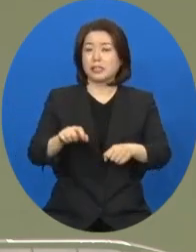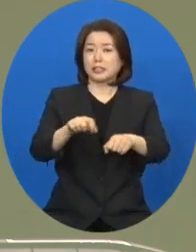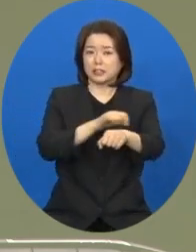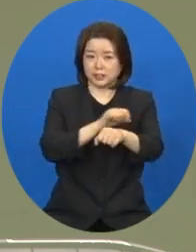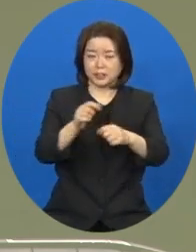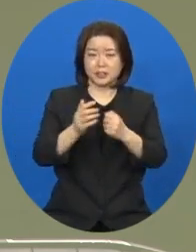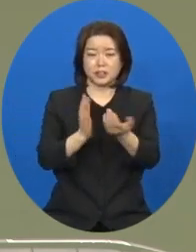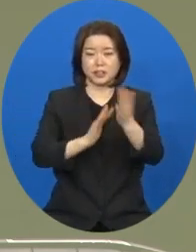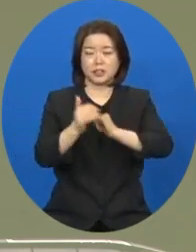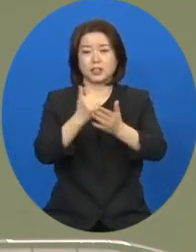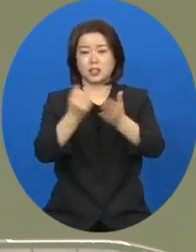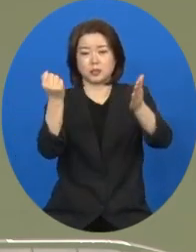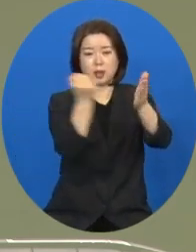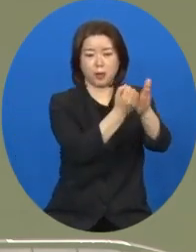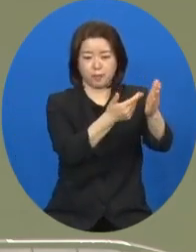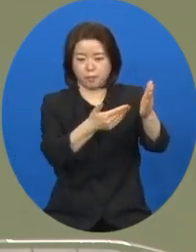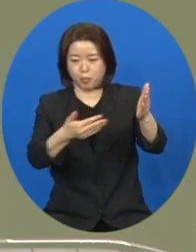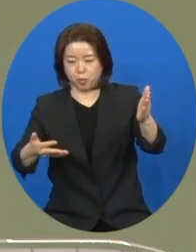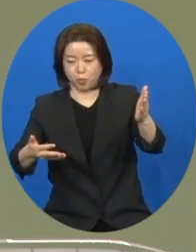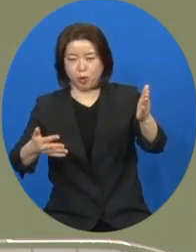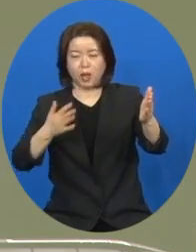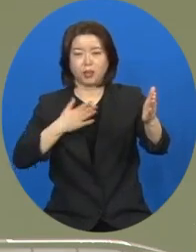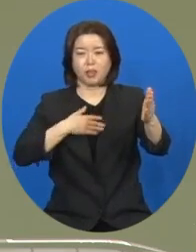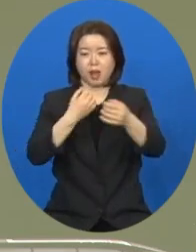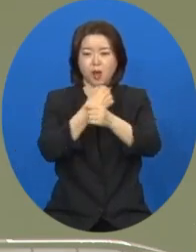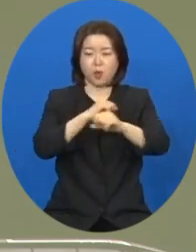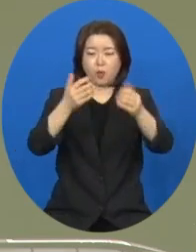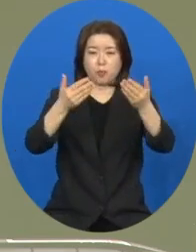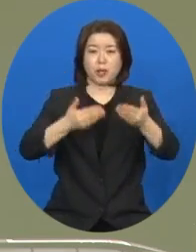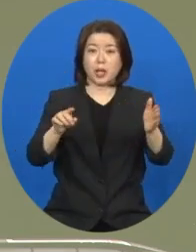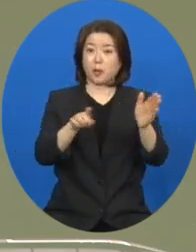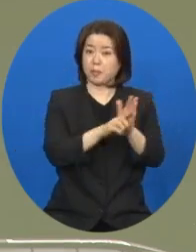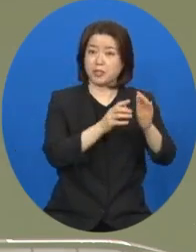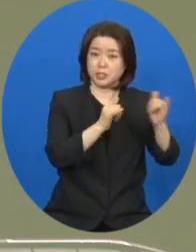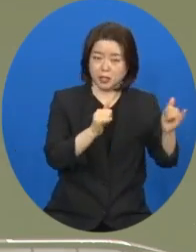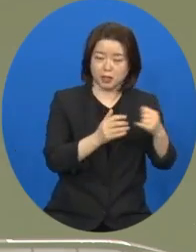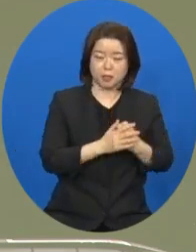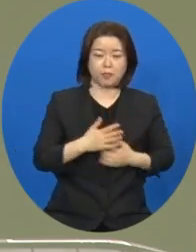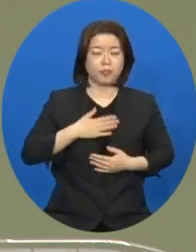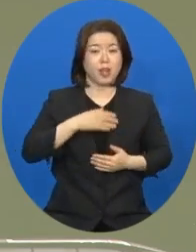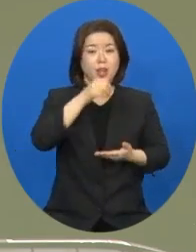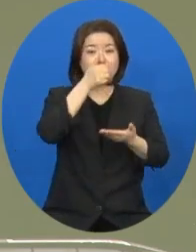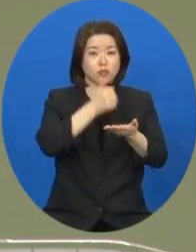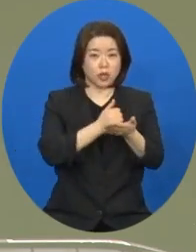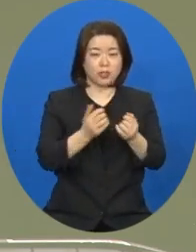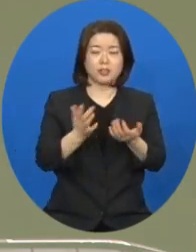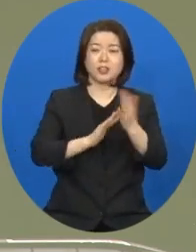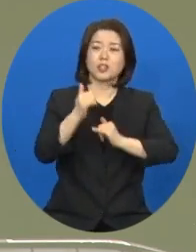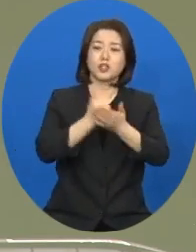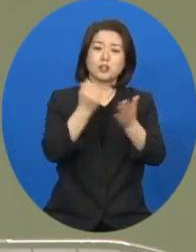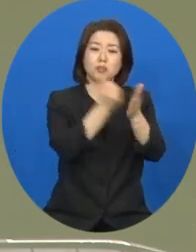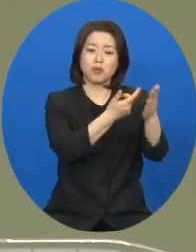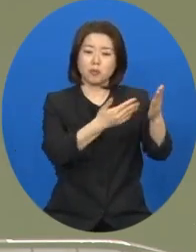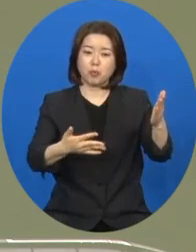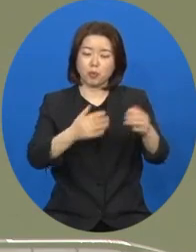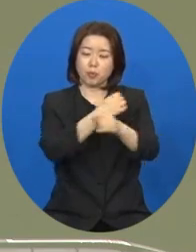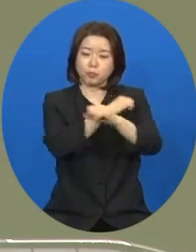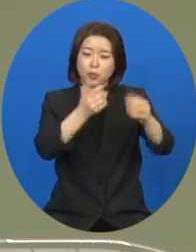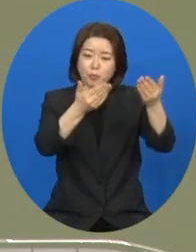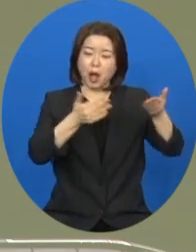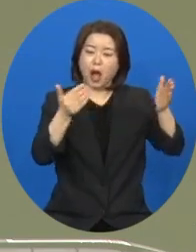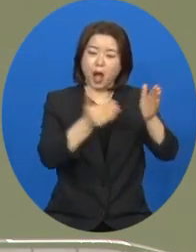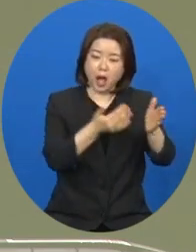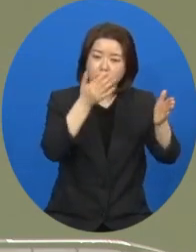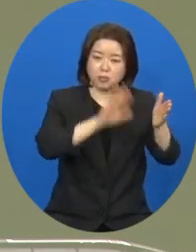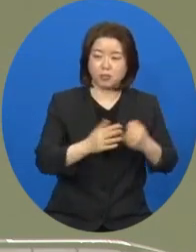예수님의 보혈로 용서받았다고 믿는 사람, 내 죄는 예수님의 보혈로 용서받아놓고